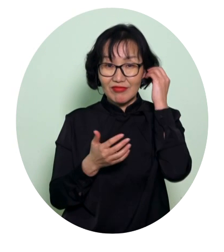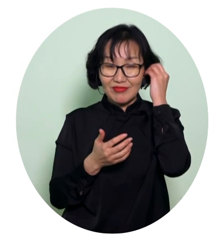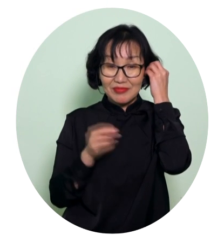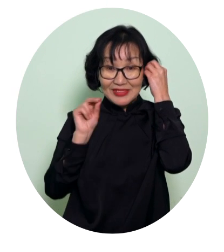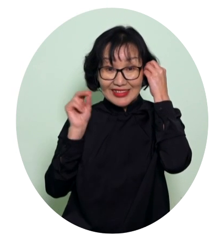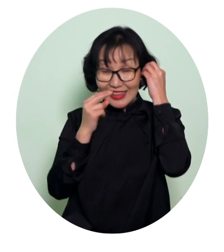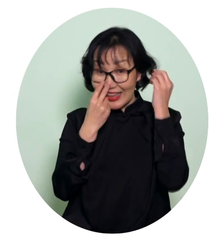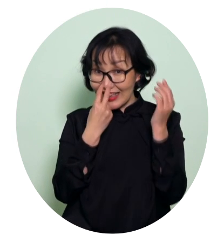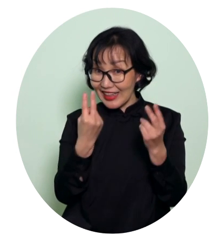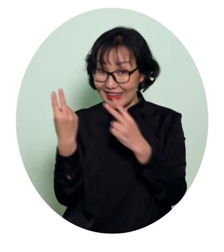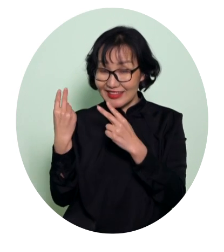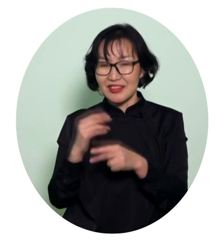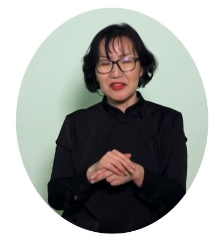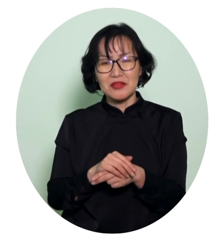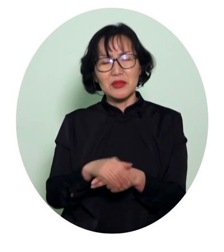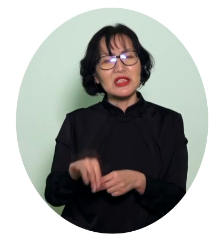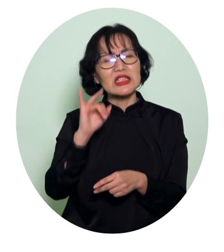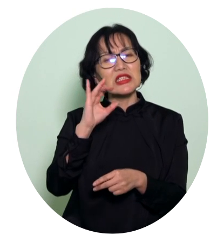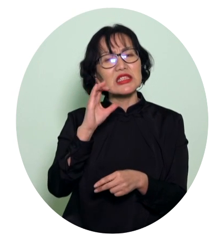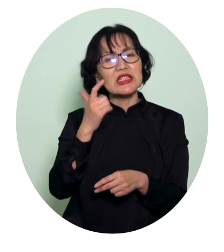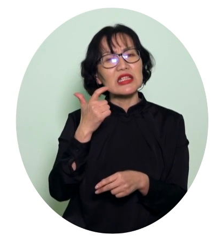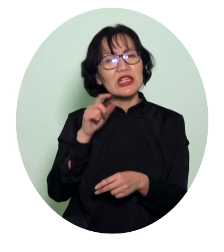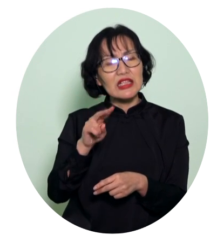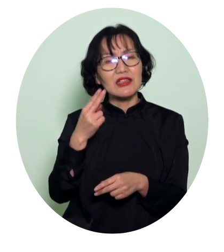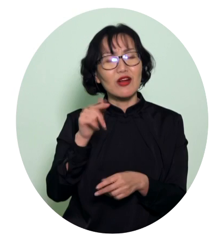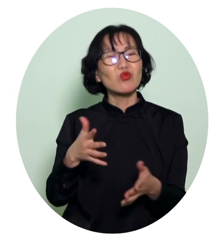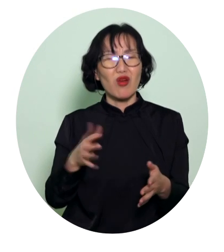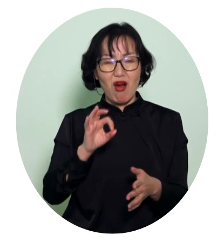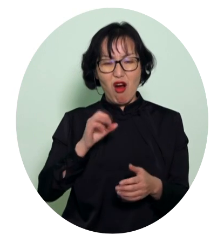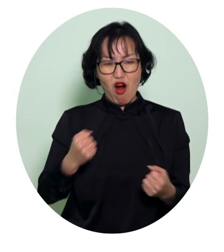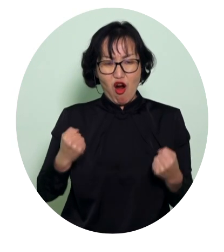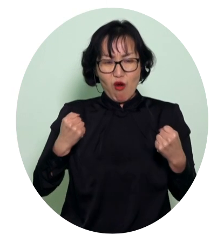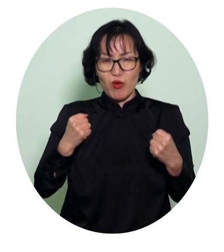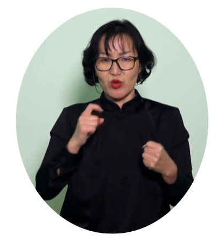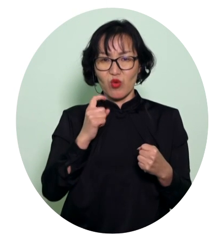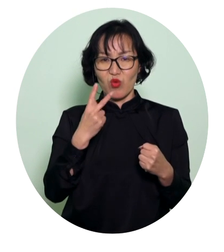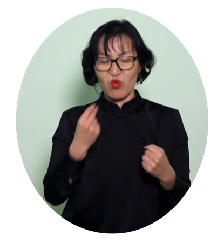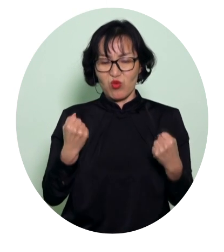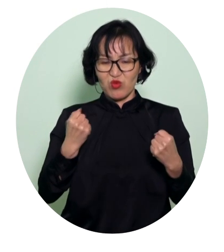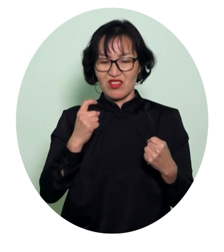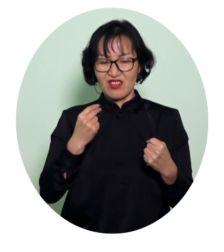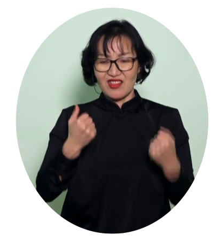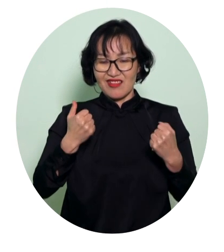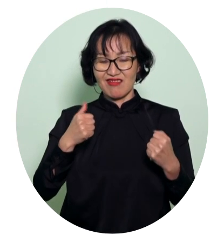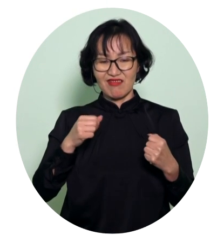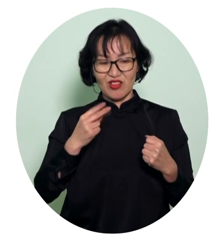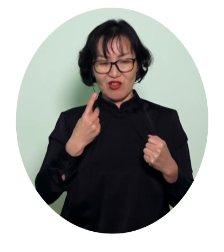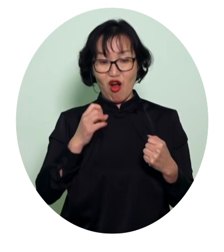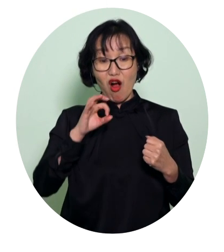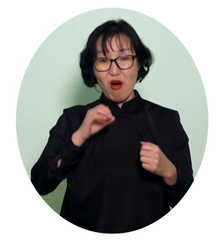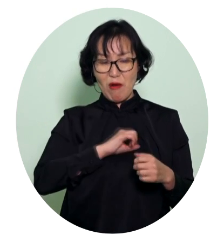бичигдсэнийг анзаарч байгаа байна. За эсгэл дааг гэж байх юм бол омоглон хүч чадал сайтай даагыг хэлж байгаа юм.